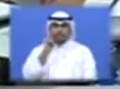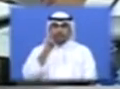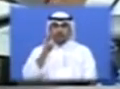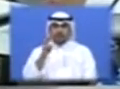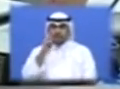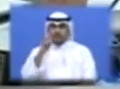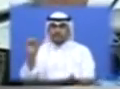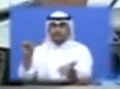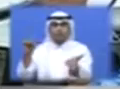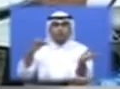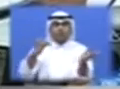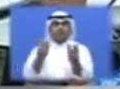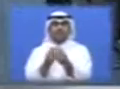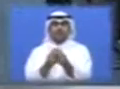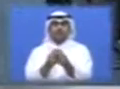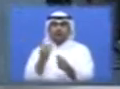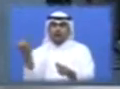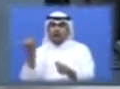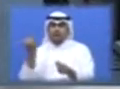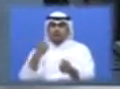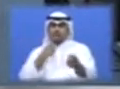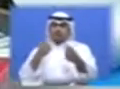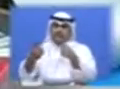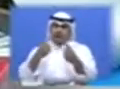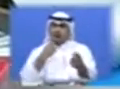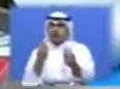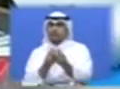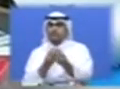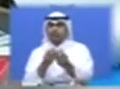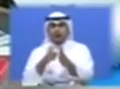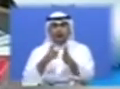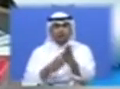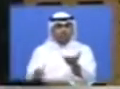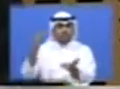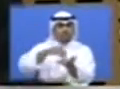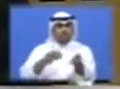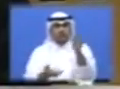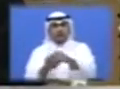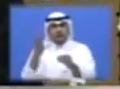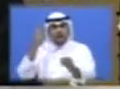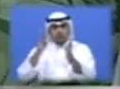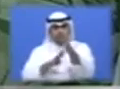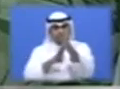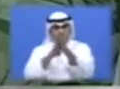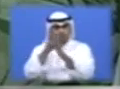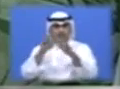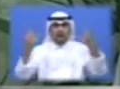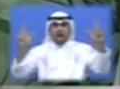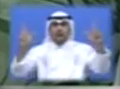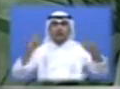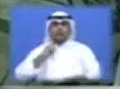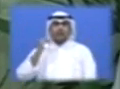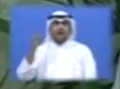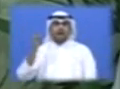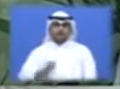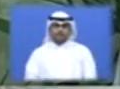والإذاعة الكويتية أثر النقاشات بجملة من المقترحات والمبادرات لتطوير التعاون الإعلامي العربي. نحمل